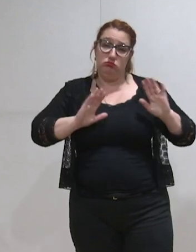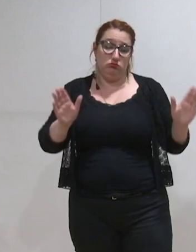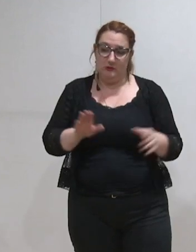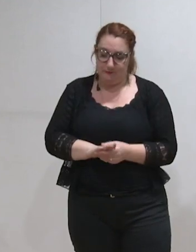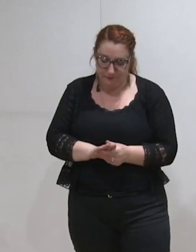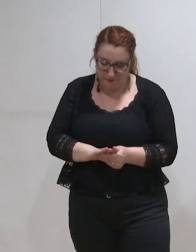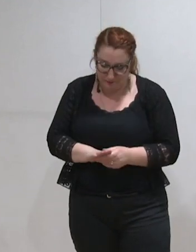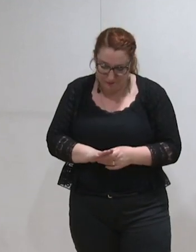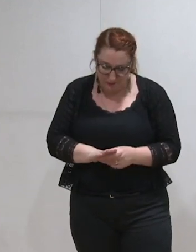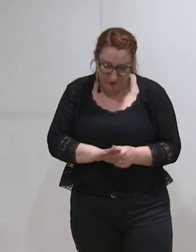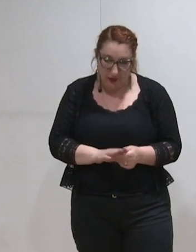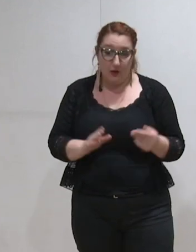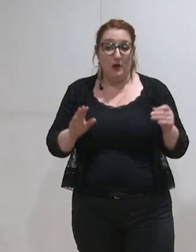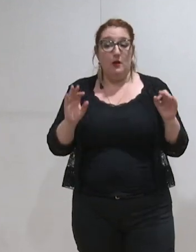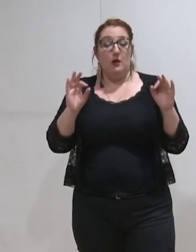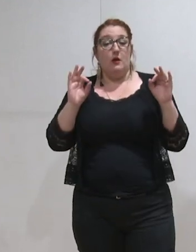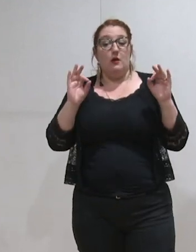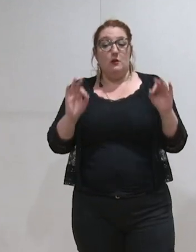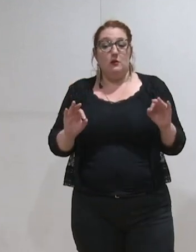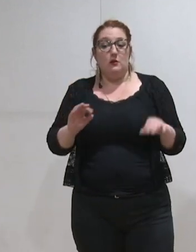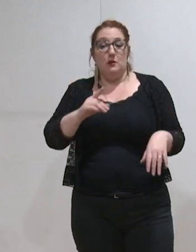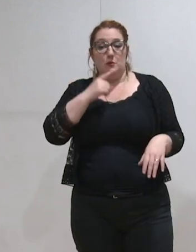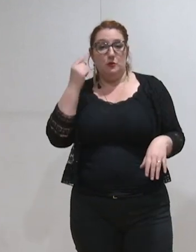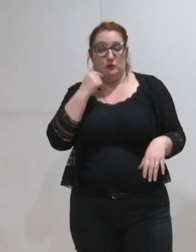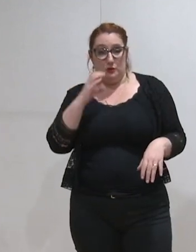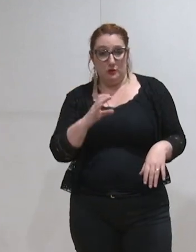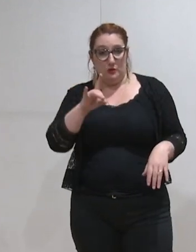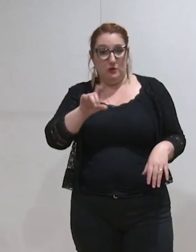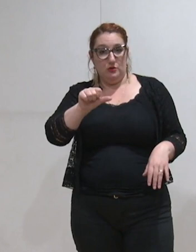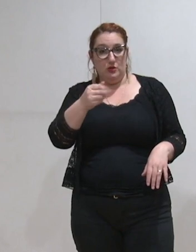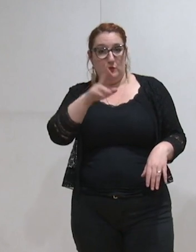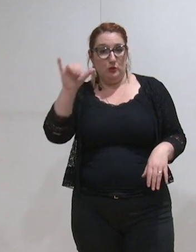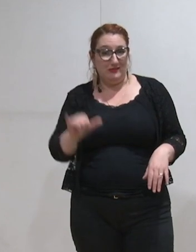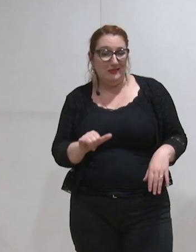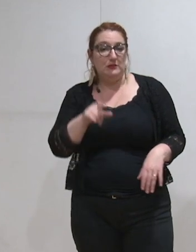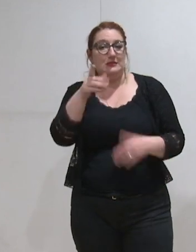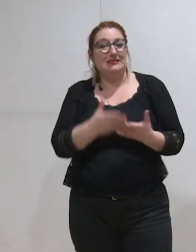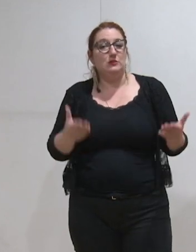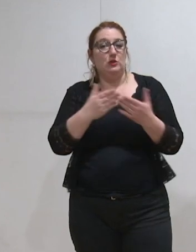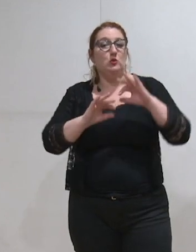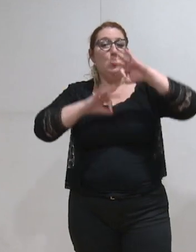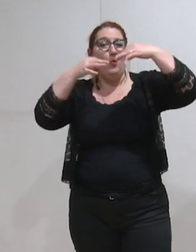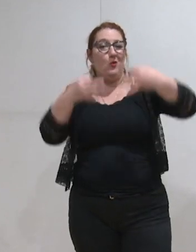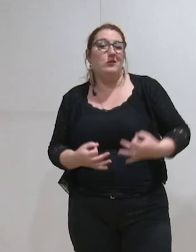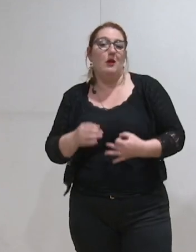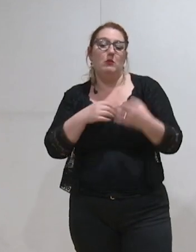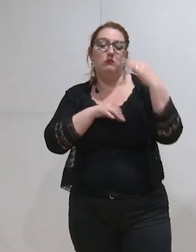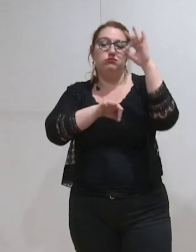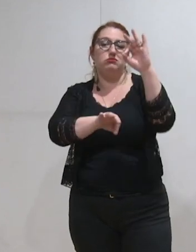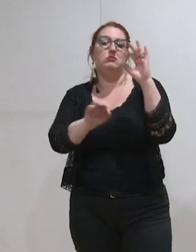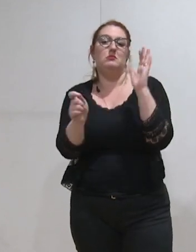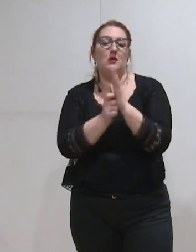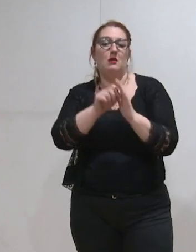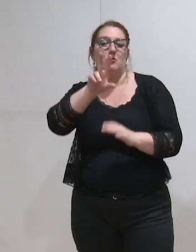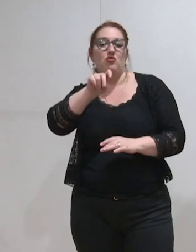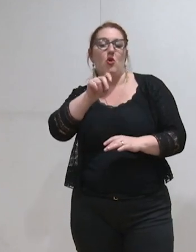éléments qui ont été indiqués monsieur chamussi vous aurez votre situation comptable non pas au 30 mars parce que c'est pas là que ça